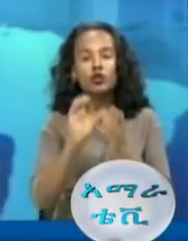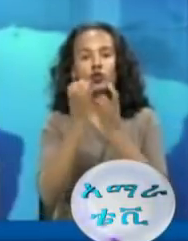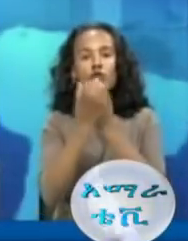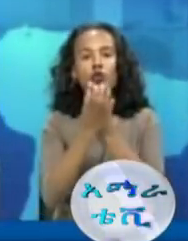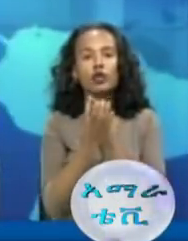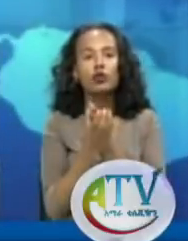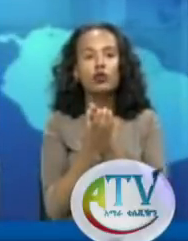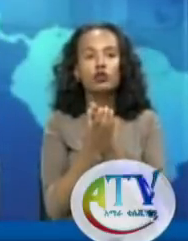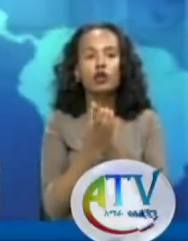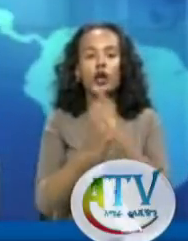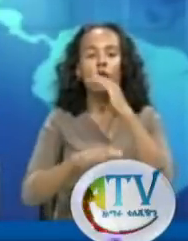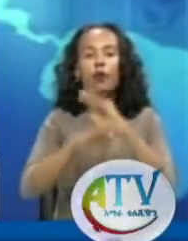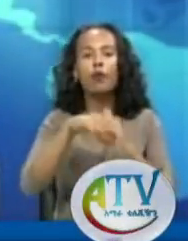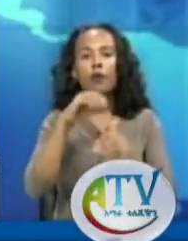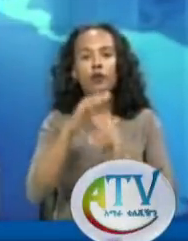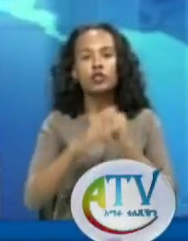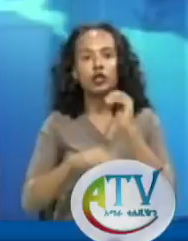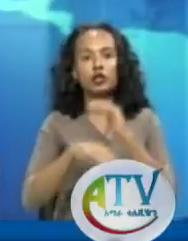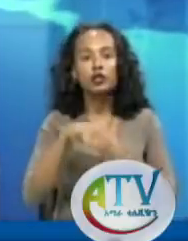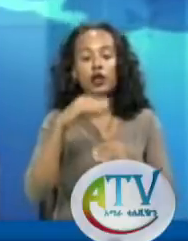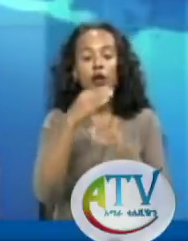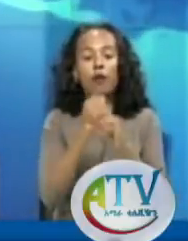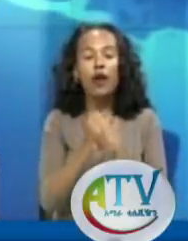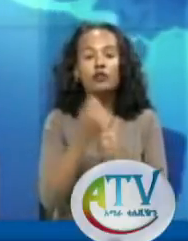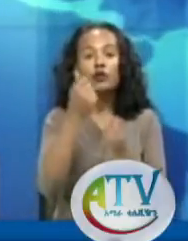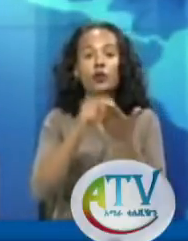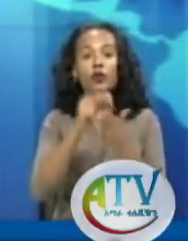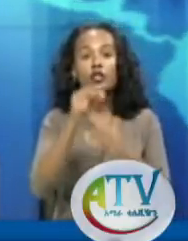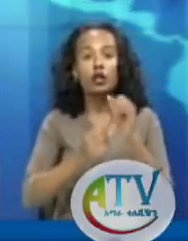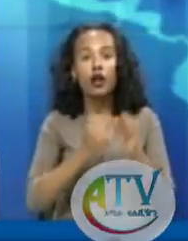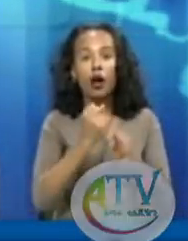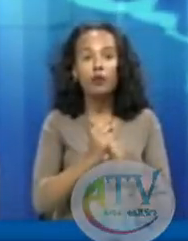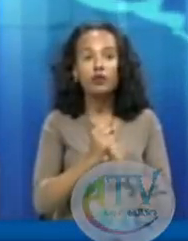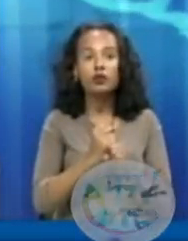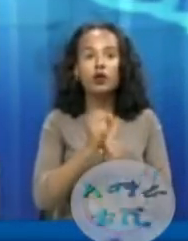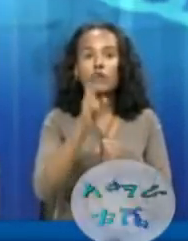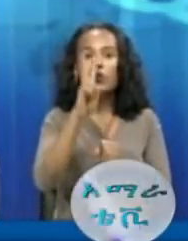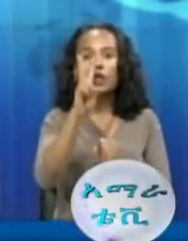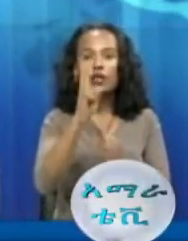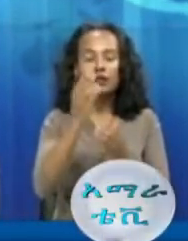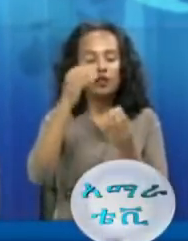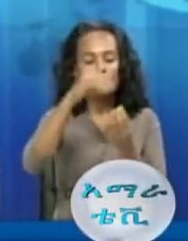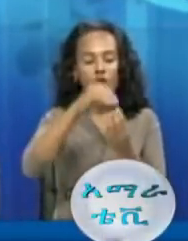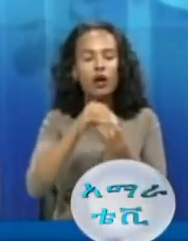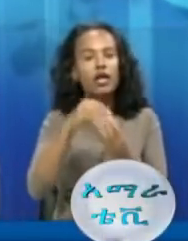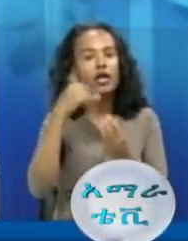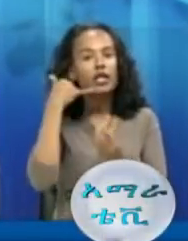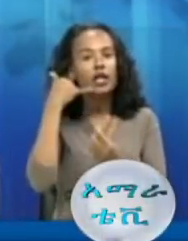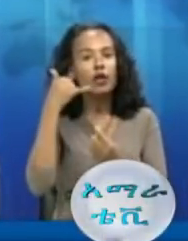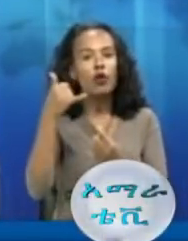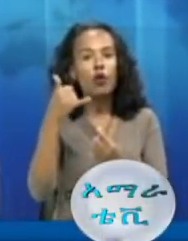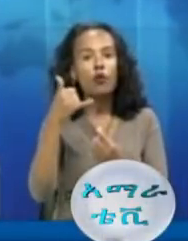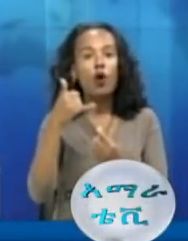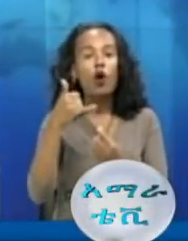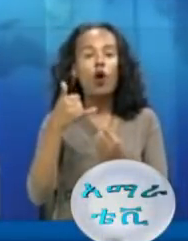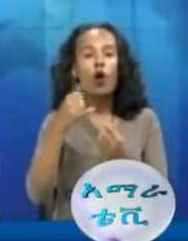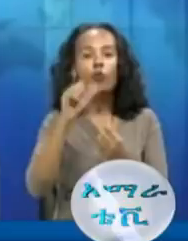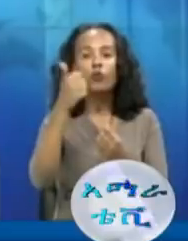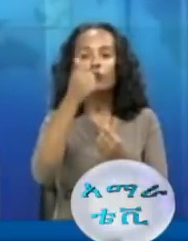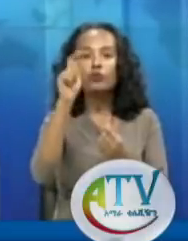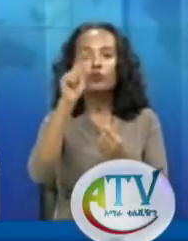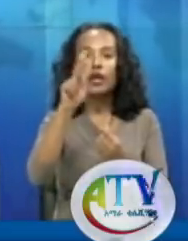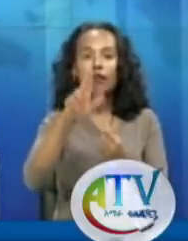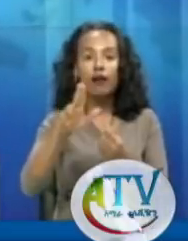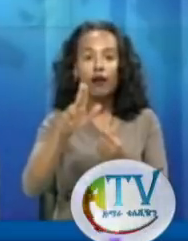ሁኔታዎችን በማመቻቸት በያዝነው የበጀት ዓመት ሁለት ተጨማሪ የቴሌኮም ኦፕሬተሮችን